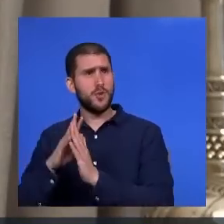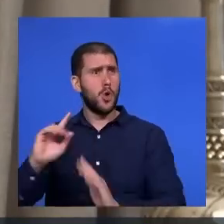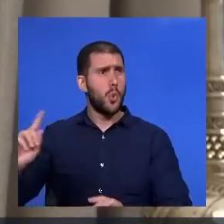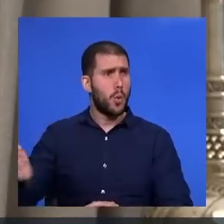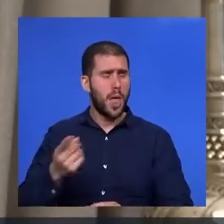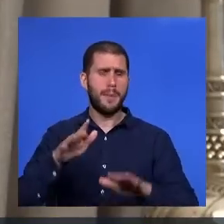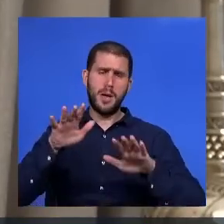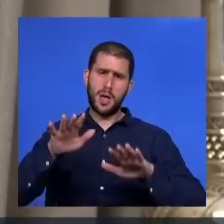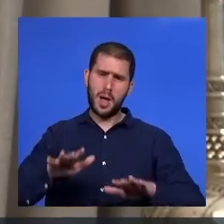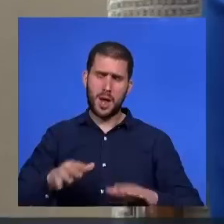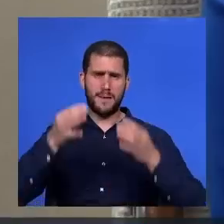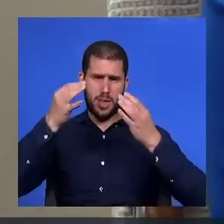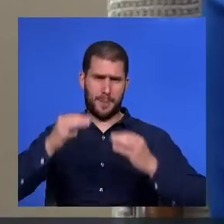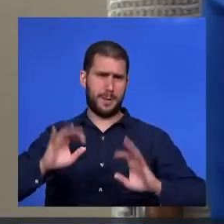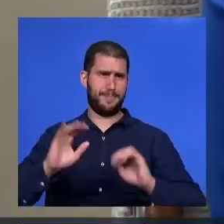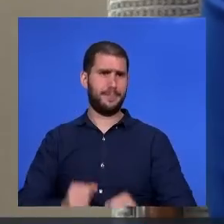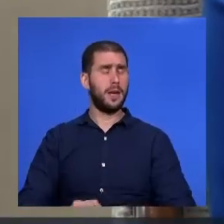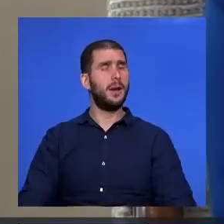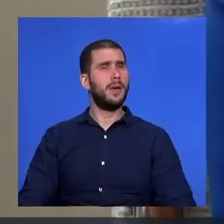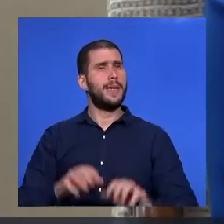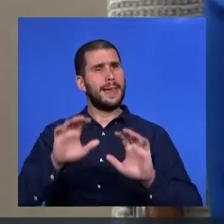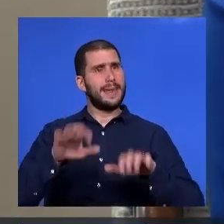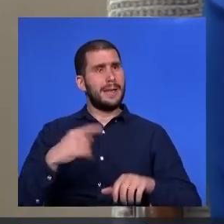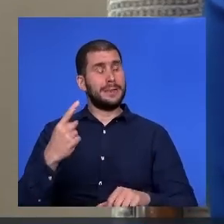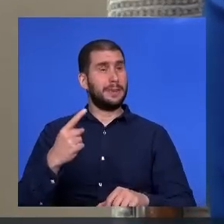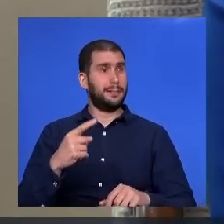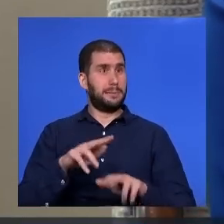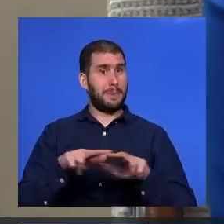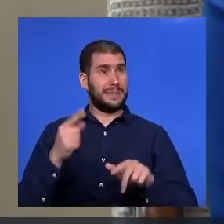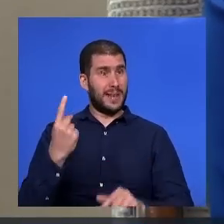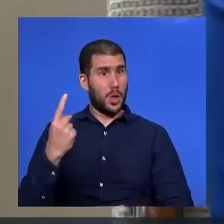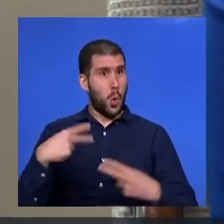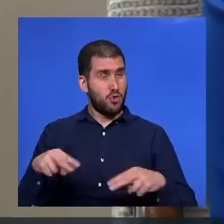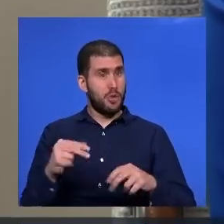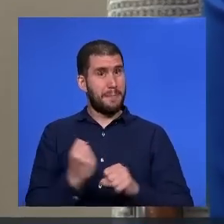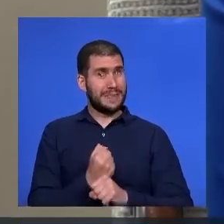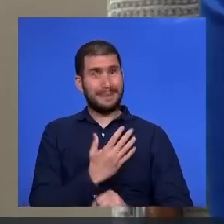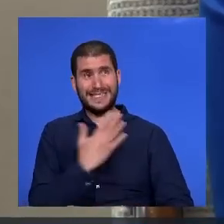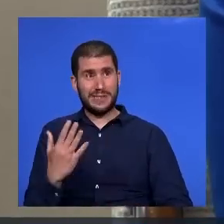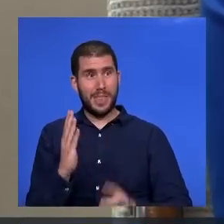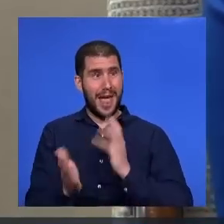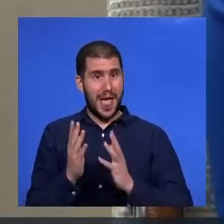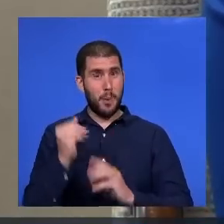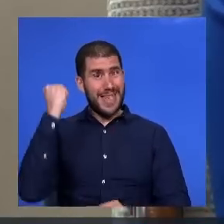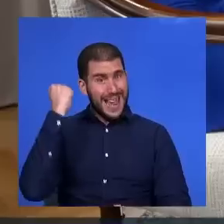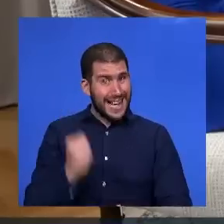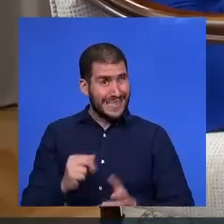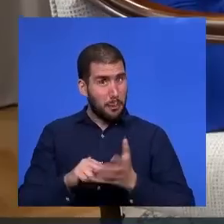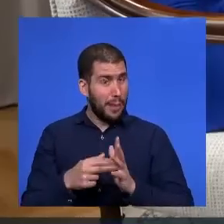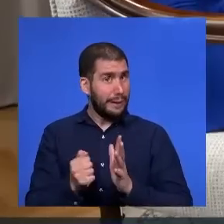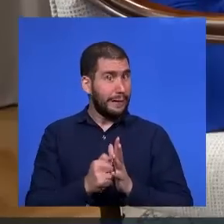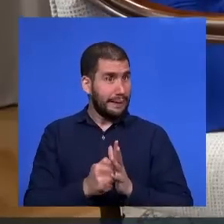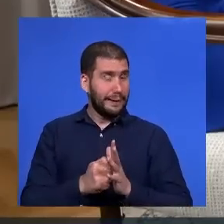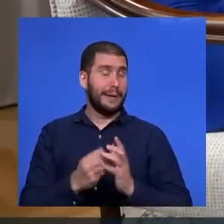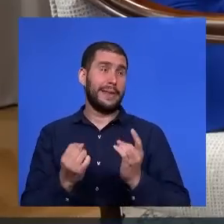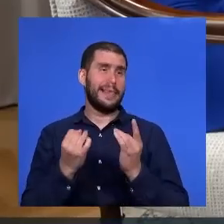להירגע ולכבד. אדוני הנשיא, באקלים כזה, אתה חושש ממעשים קיצוניים של אלימות, מרצח פוליטי? באופן